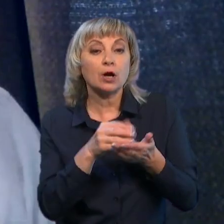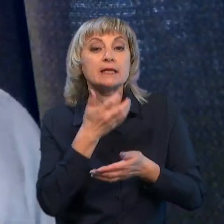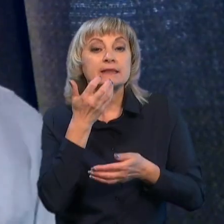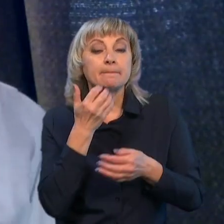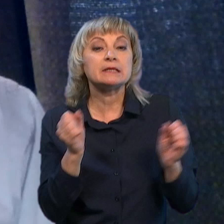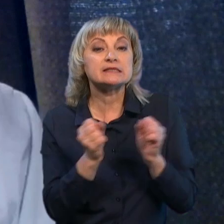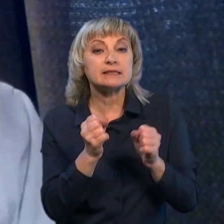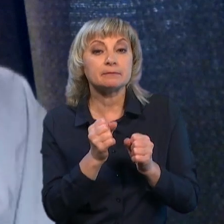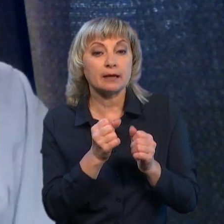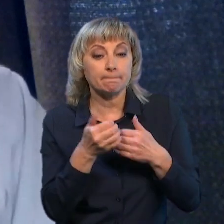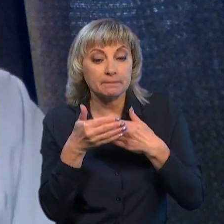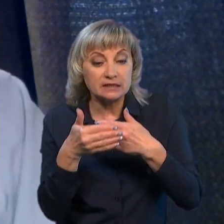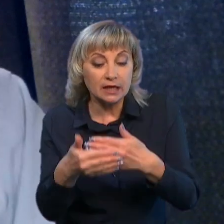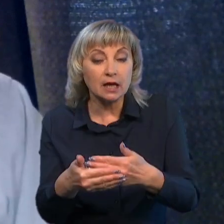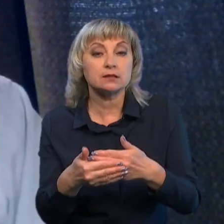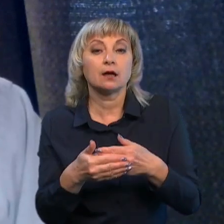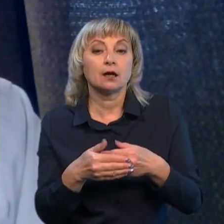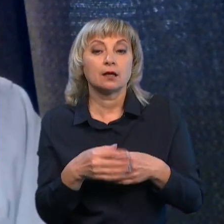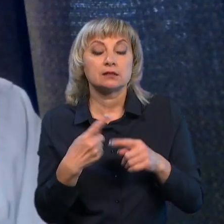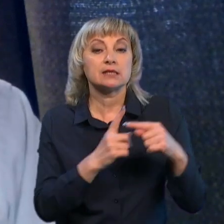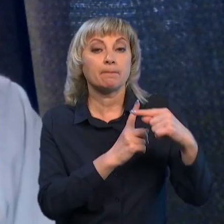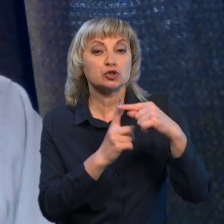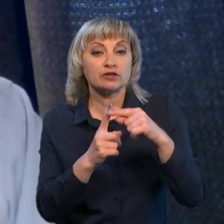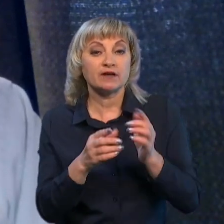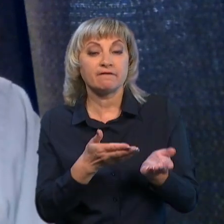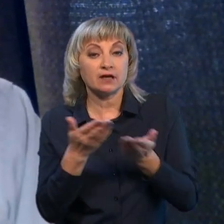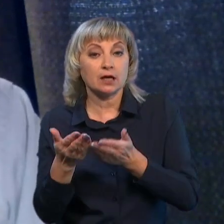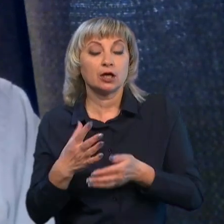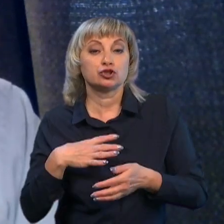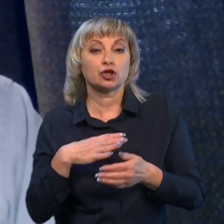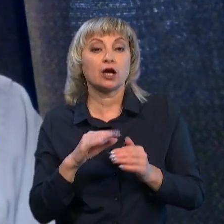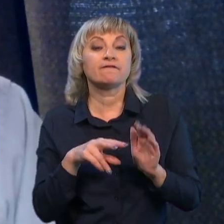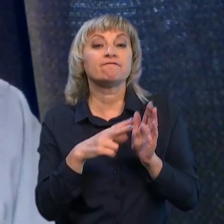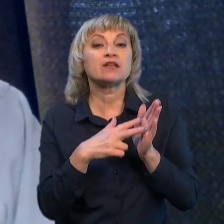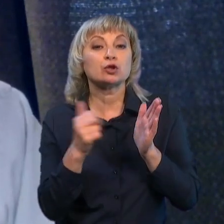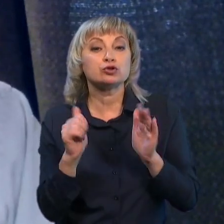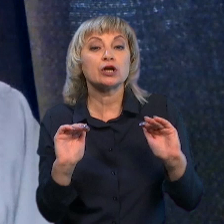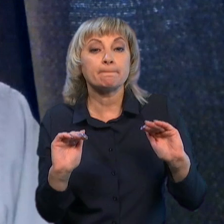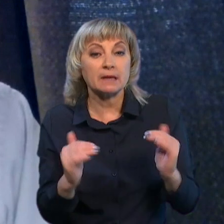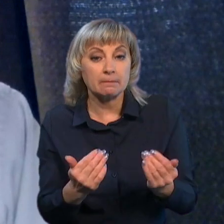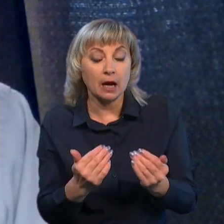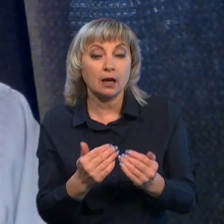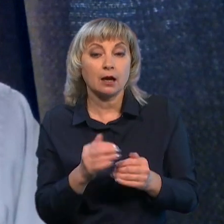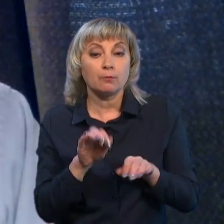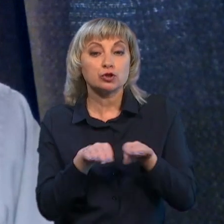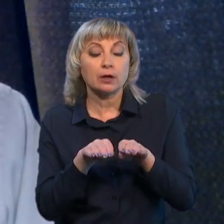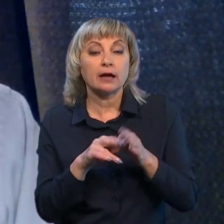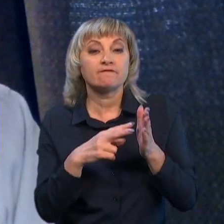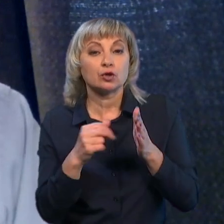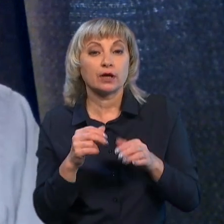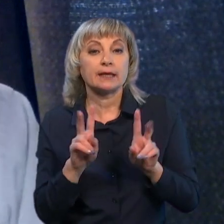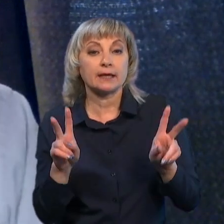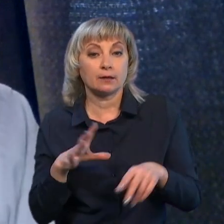підряд. То це позитивний варіант. Тоді в нас чекають відключення мінімальні, тобто десь можна їх порівняти з тими відключеннями електроенергії, які у нас